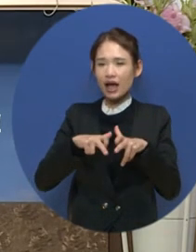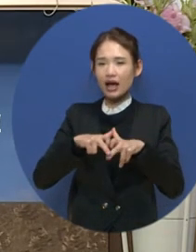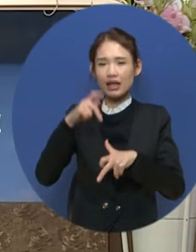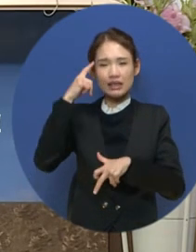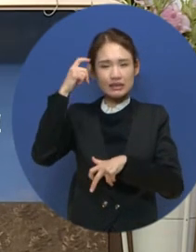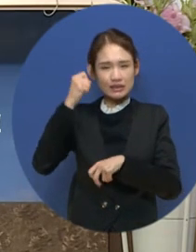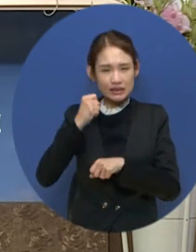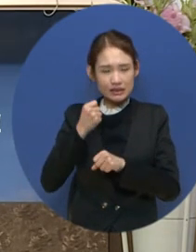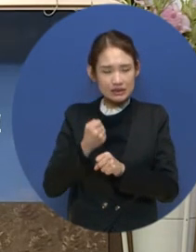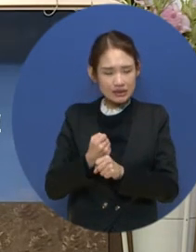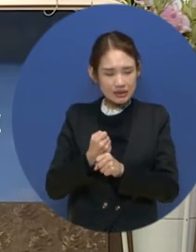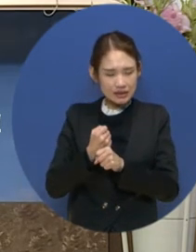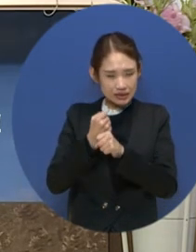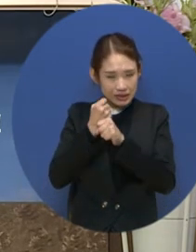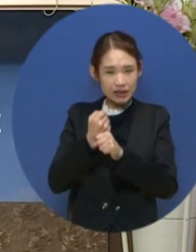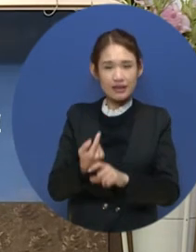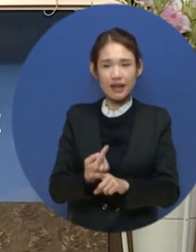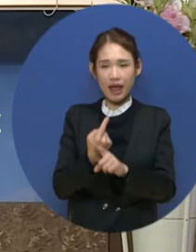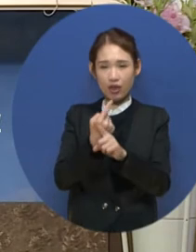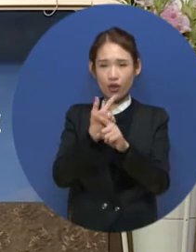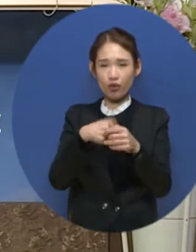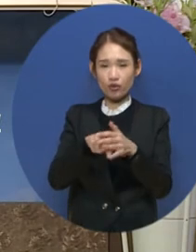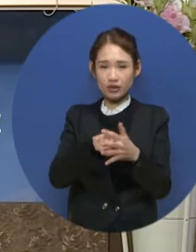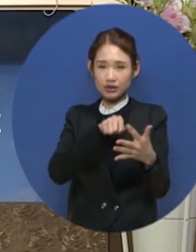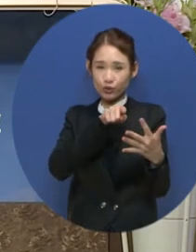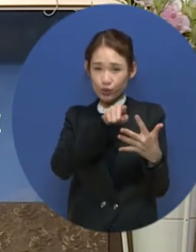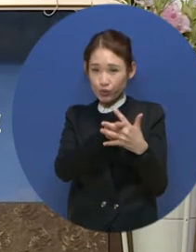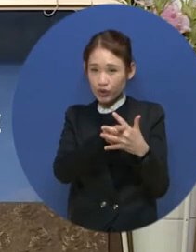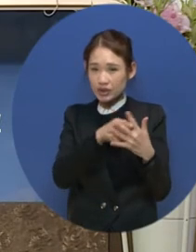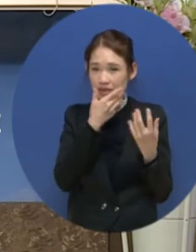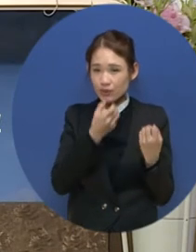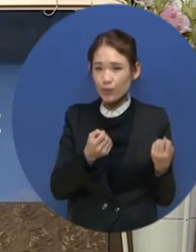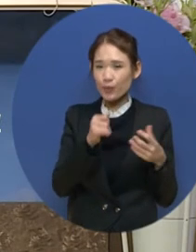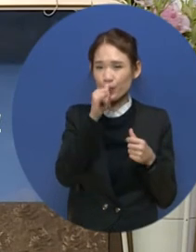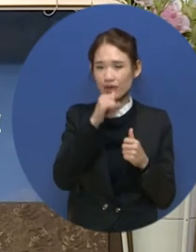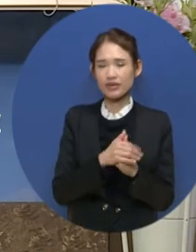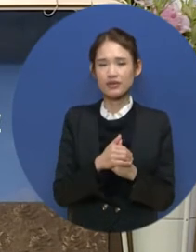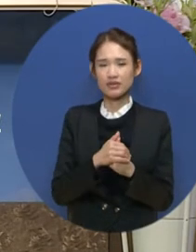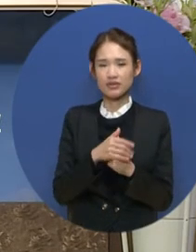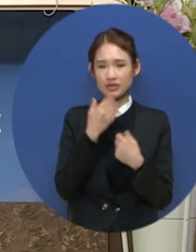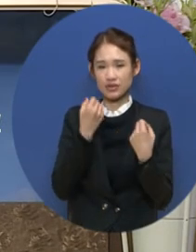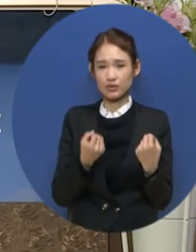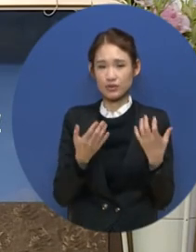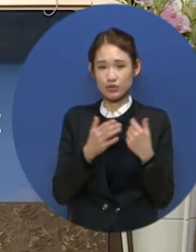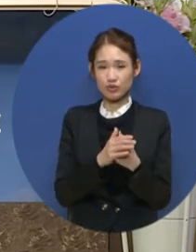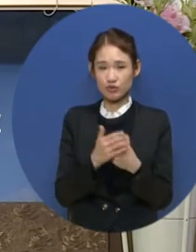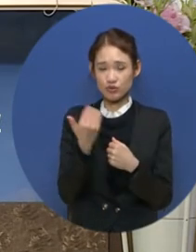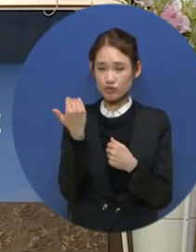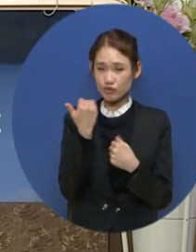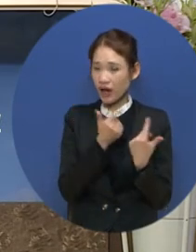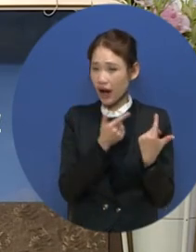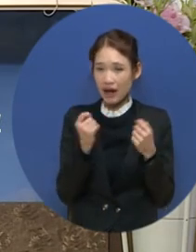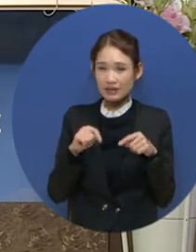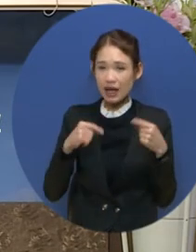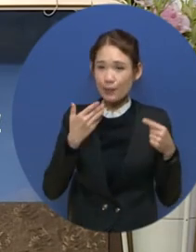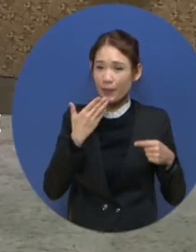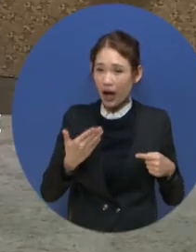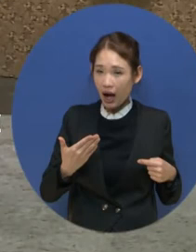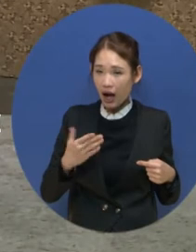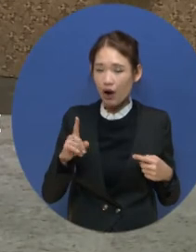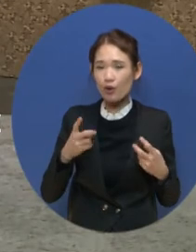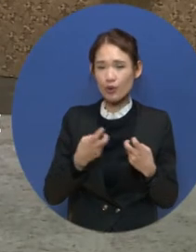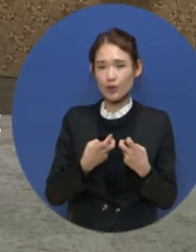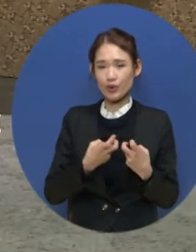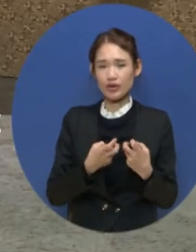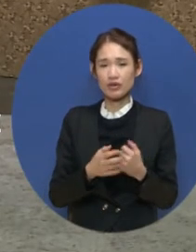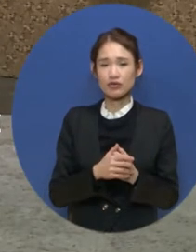장애이해 퀴즈쇼 도 를 진행 하신다고 들었습니다 안되겠니 퀴즈쇼 는 누구나 참여할 수 있는건가요 어떻게 이루어지며